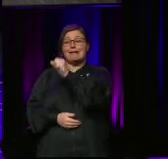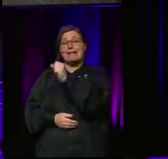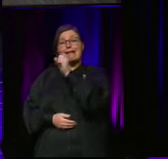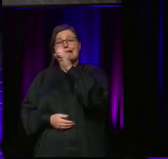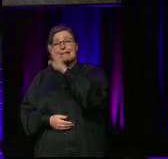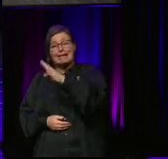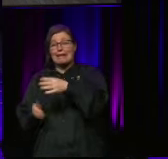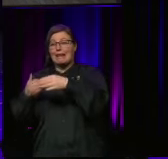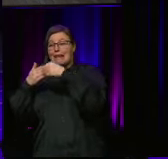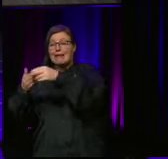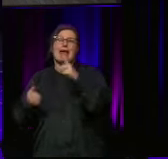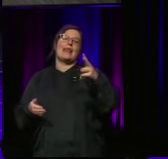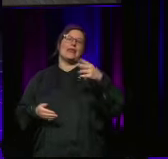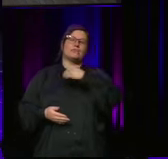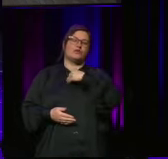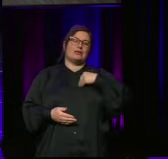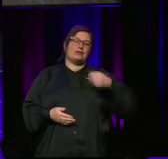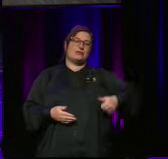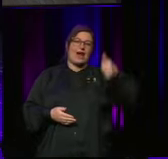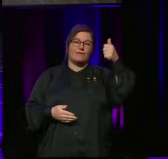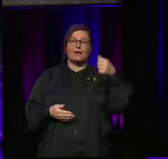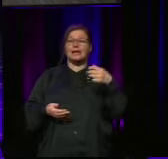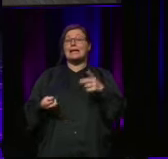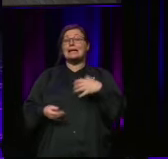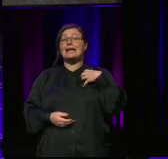myndighetschefer. Ja. Vi har riksåklagare, vi har andra